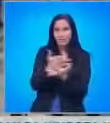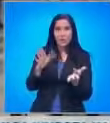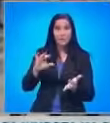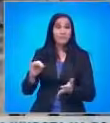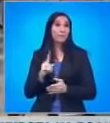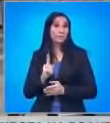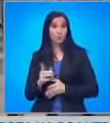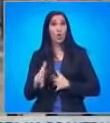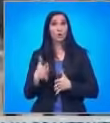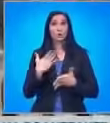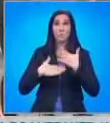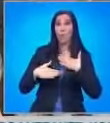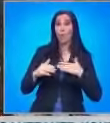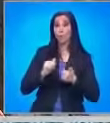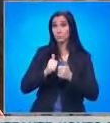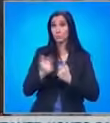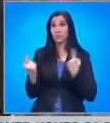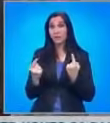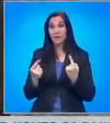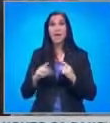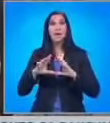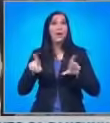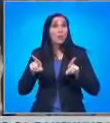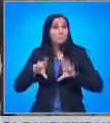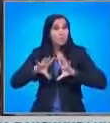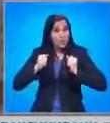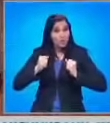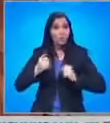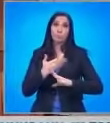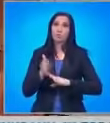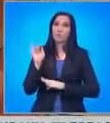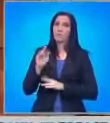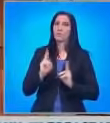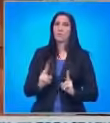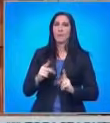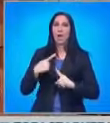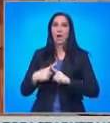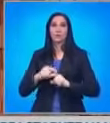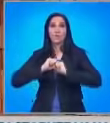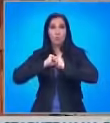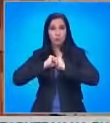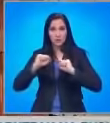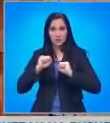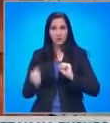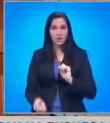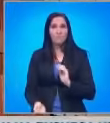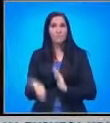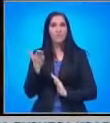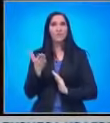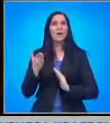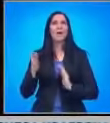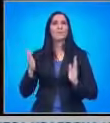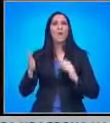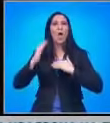може хората спокойно да спортуват, да се забавляват, въобще като цял живот да продължи да бъде нормален. В Хасково протестиращите издигнаха тухлена